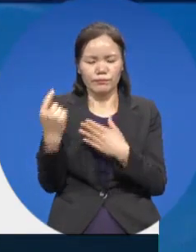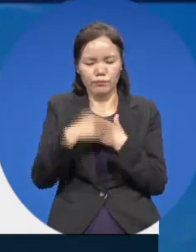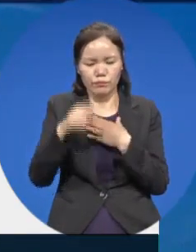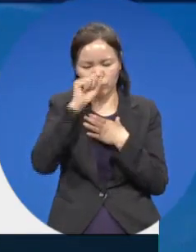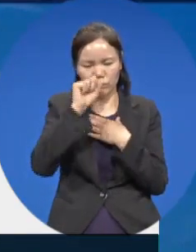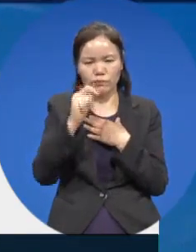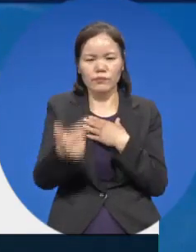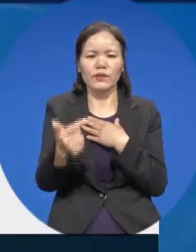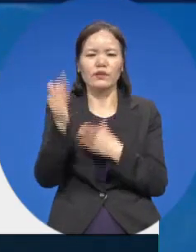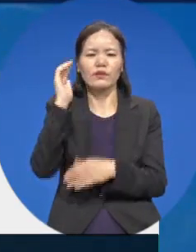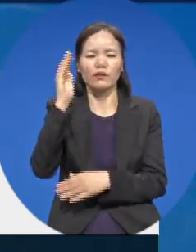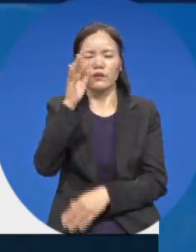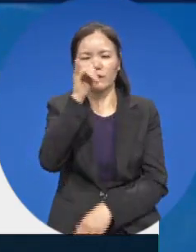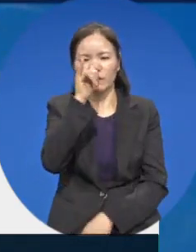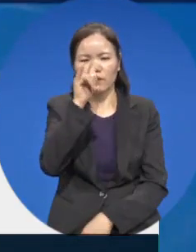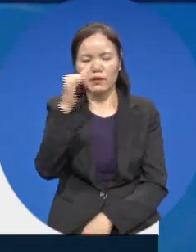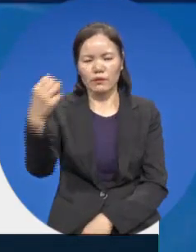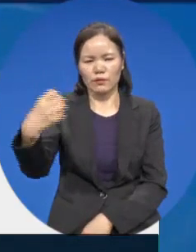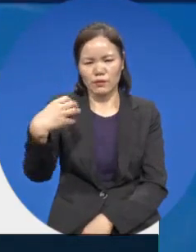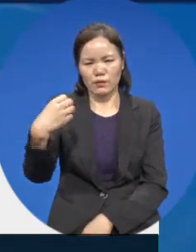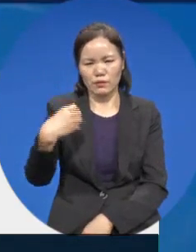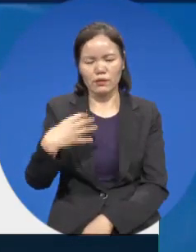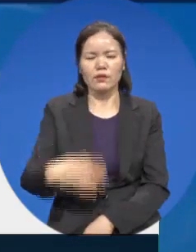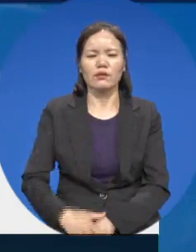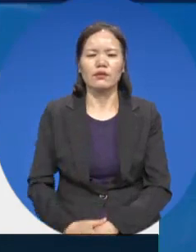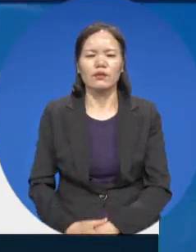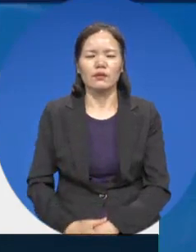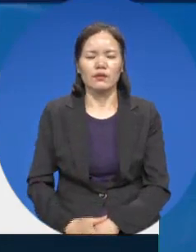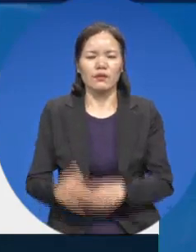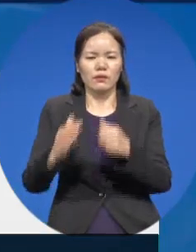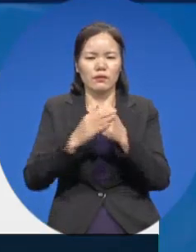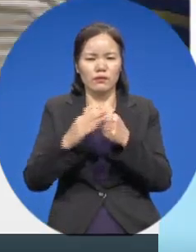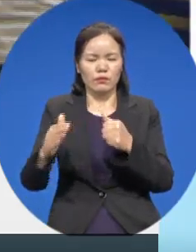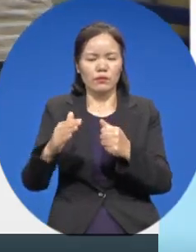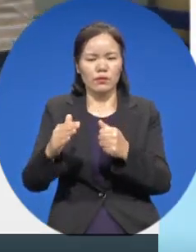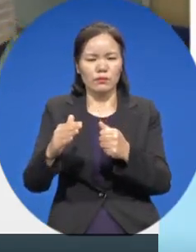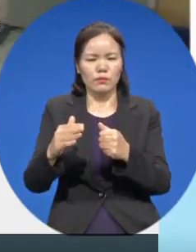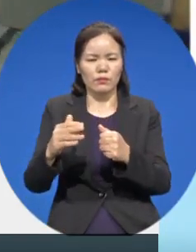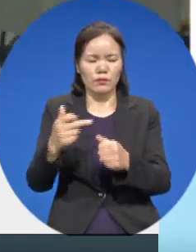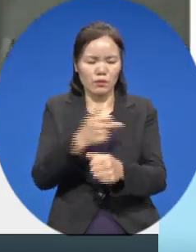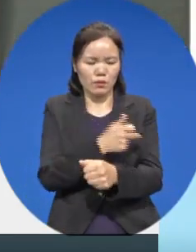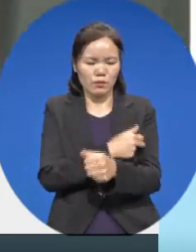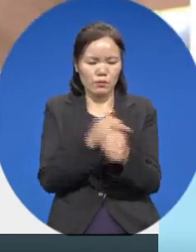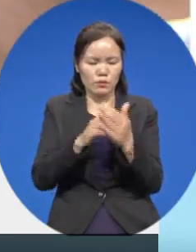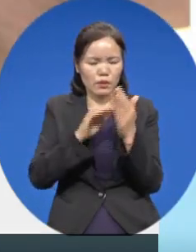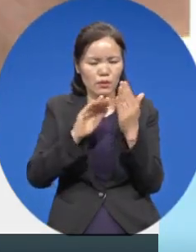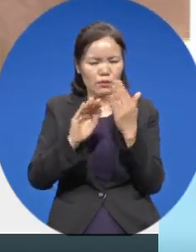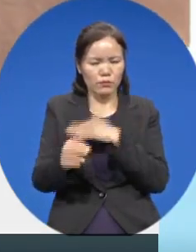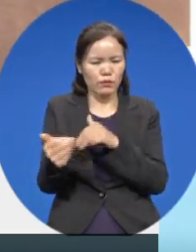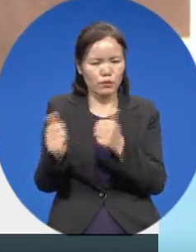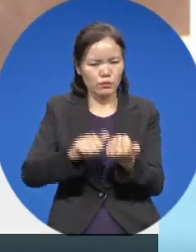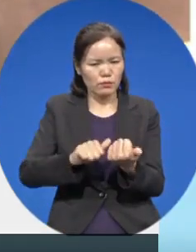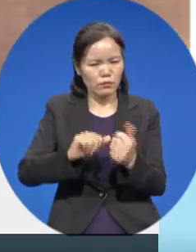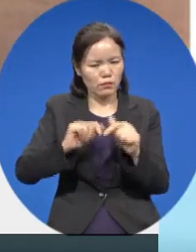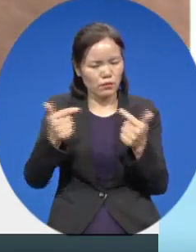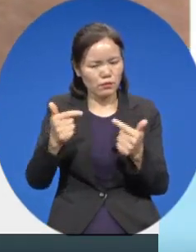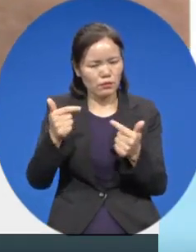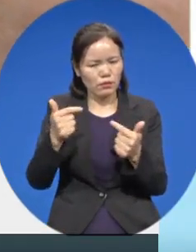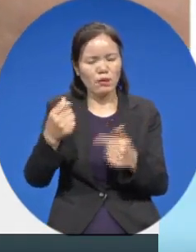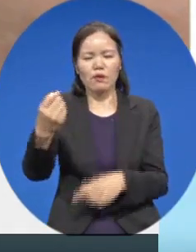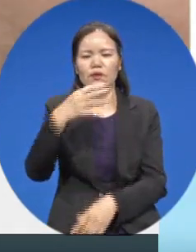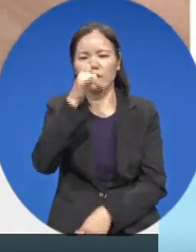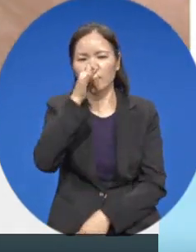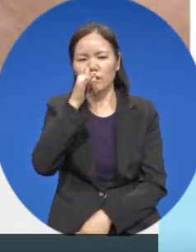좋았다 뭐 이런 얘기도 했다 라고 하는 것을 봐서 혹시 백신을 접종한 이유 때문에 그렇게 된 것이 아닌가 라고 했는데 이번에 그